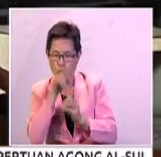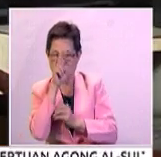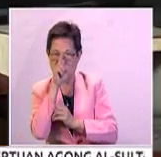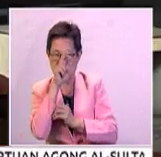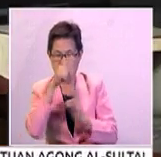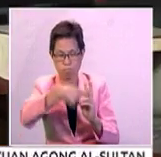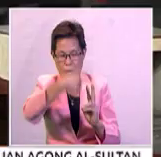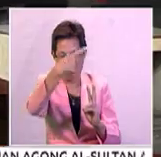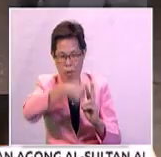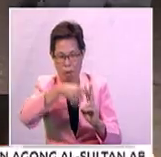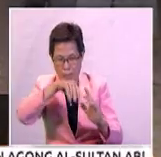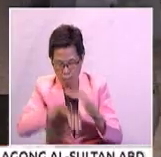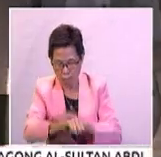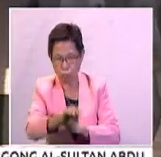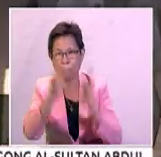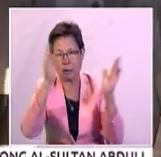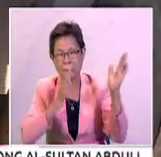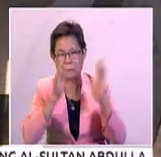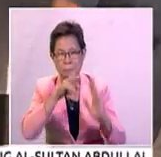sempadan masuk ke Malaysia.